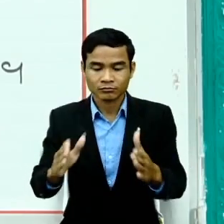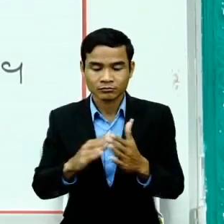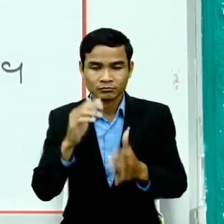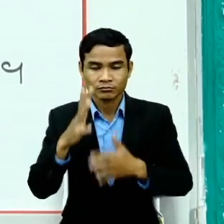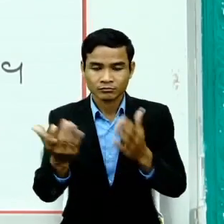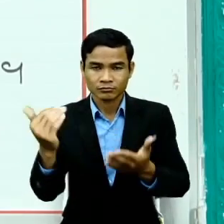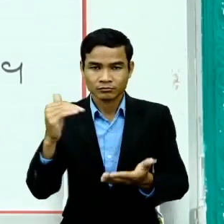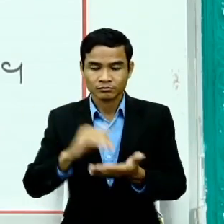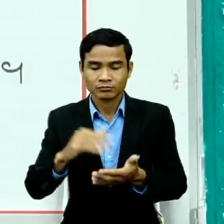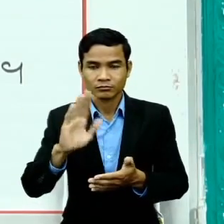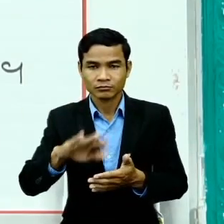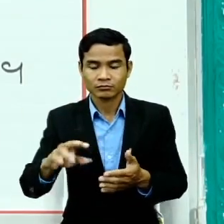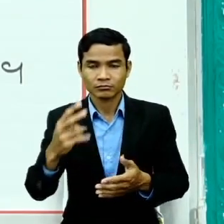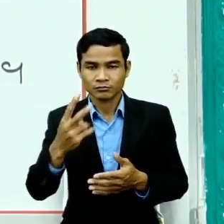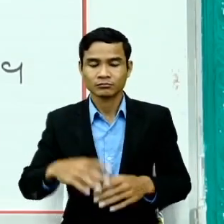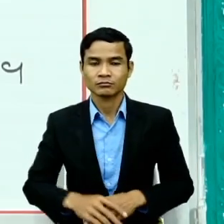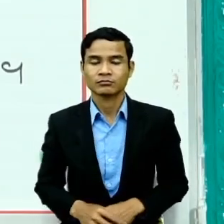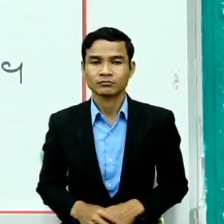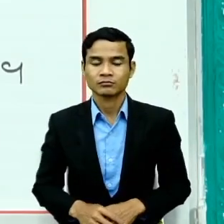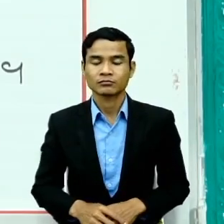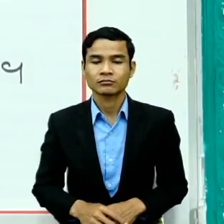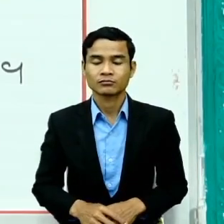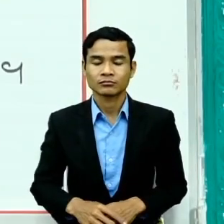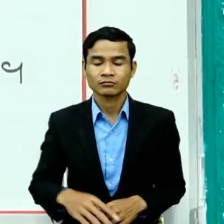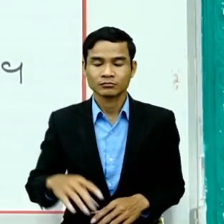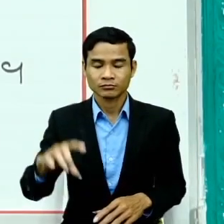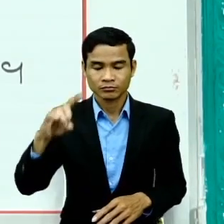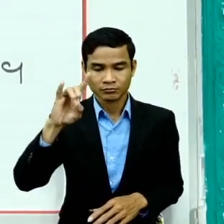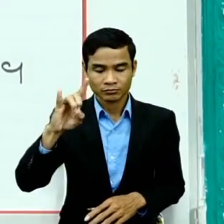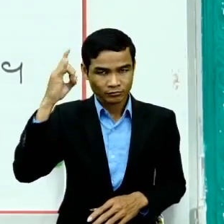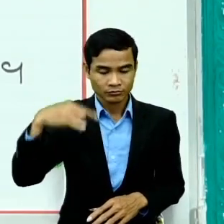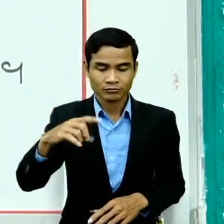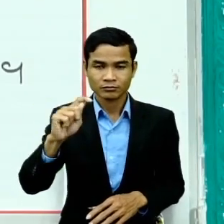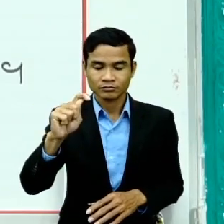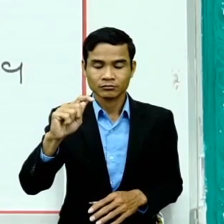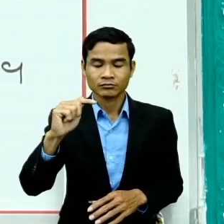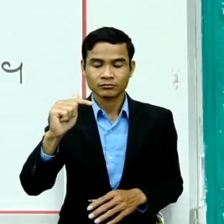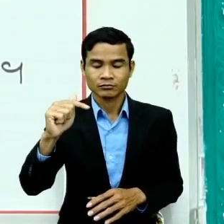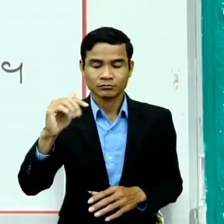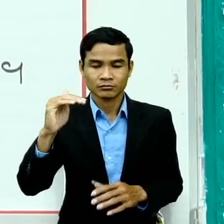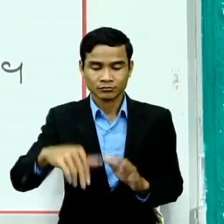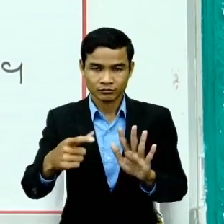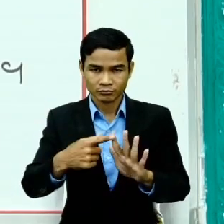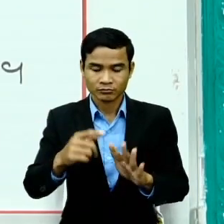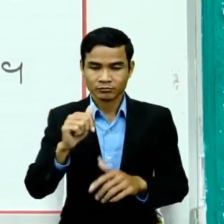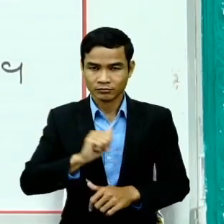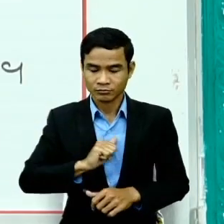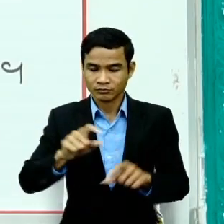đáp mà đồng tiền mình rèn sấy mà cha chầm cà